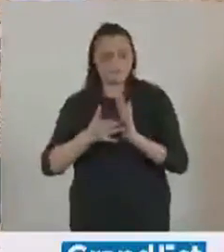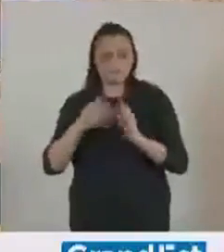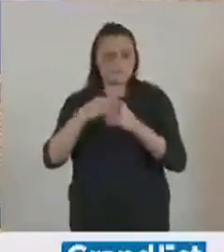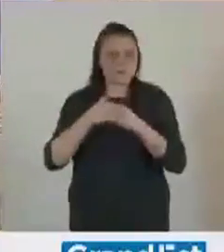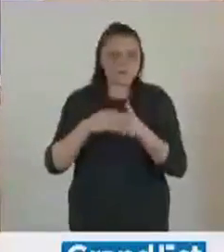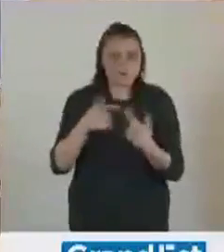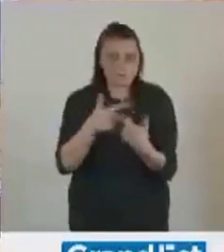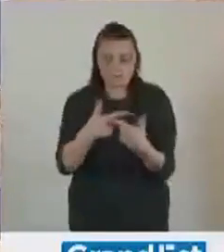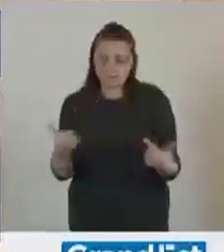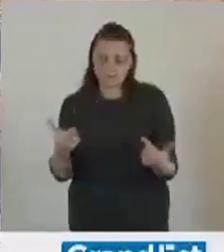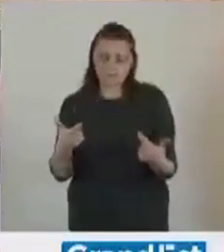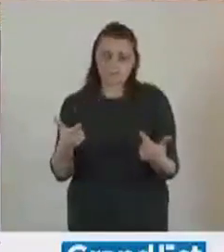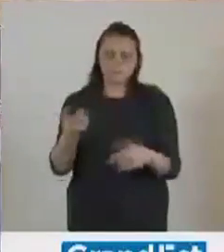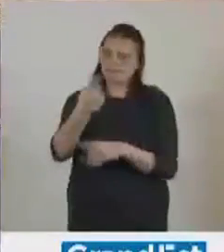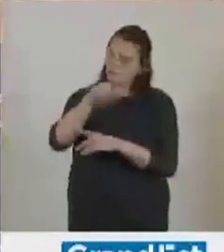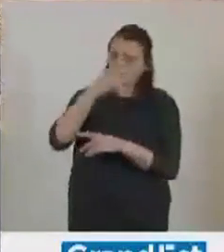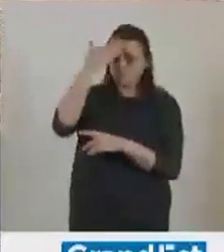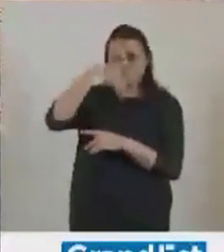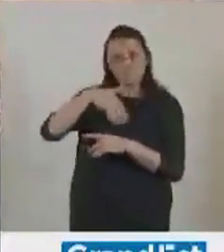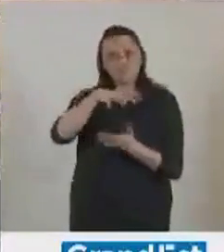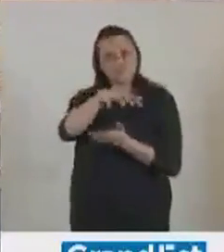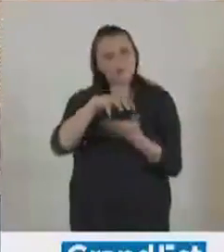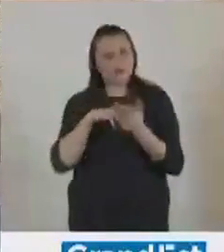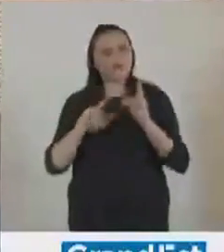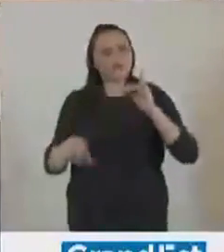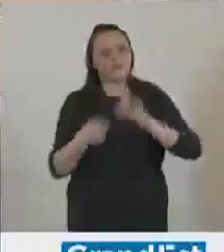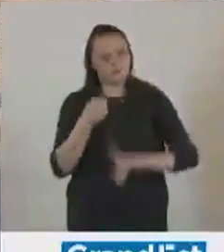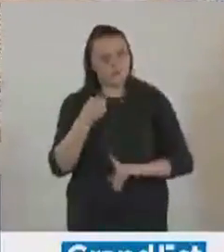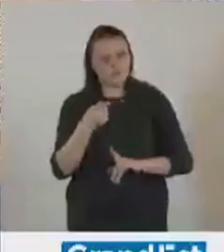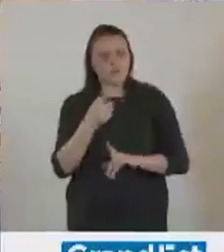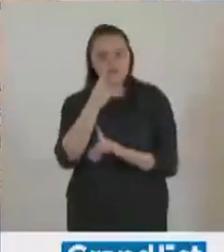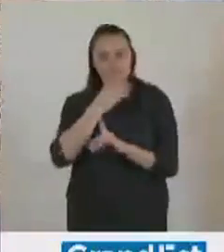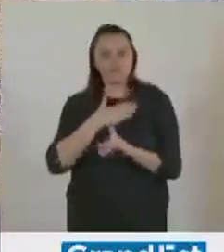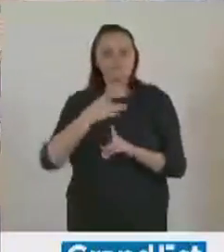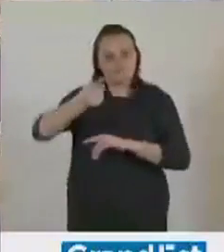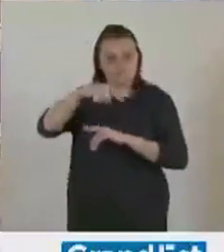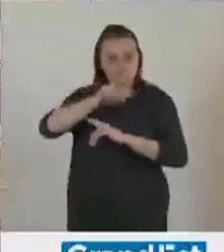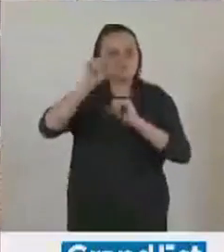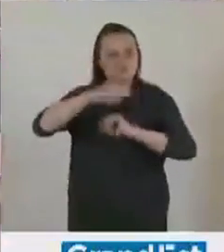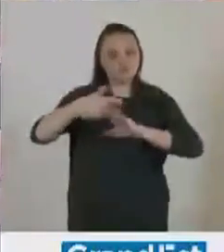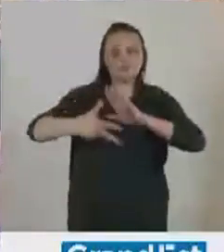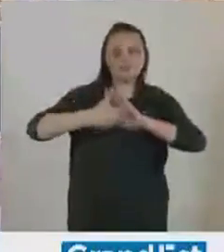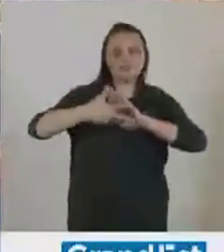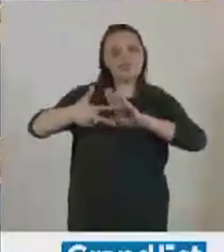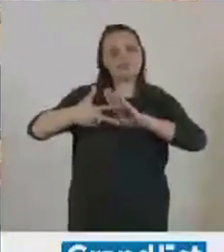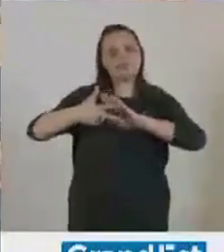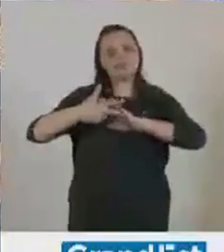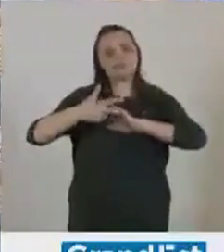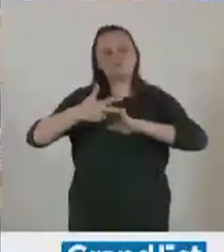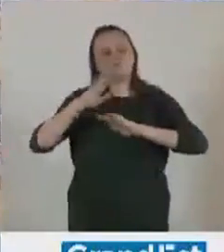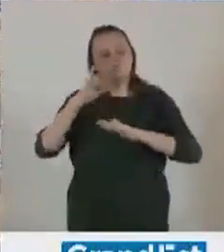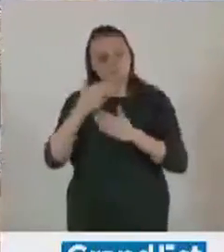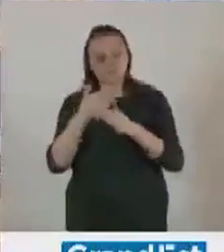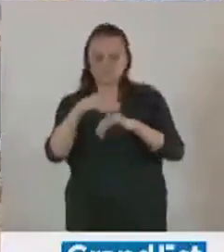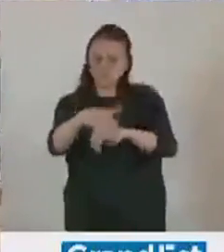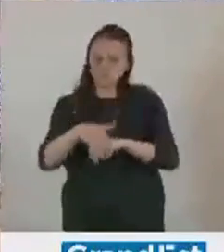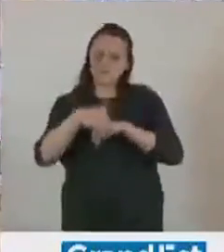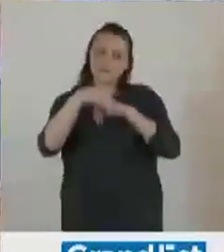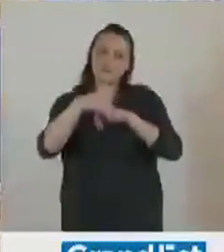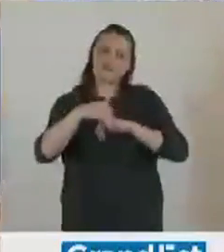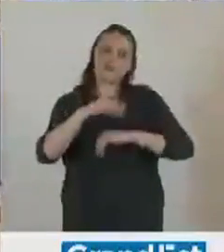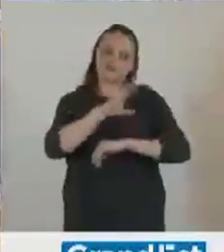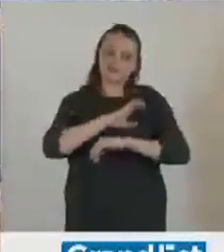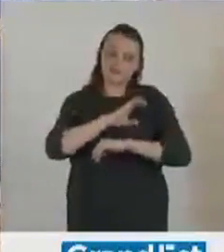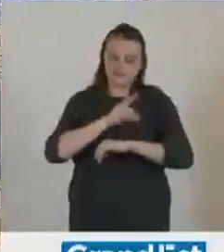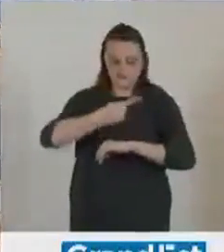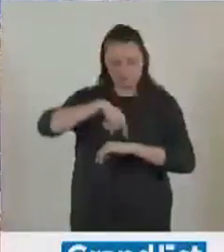collègues, l'importance de ce rapport, et je ne doute pas qu'en lui apportant votre soutien, vous saurez apporter votre contribution à la construction